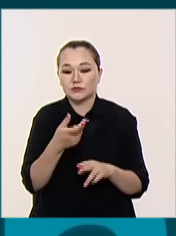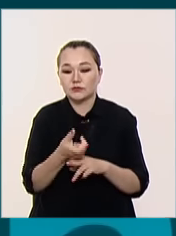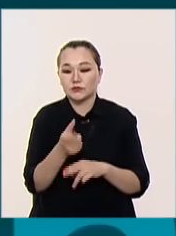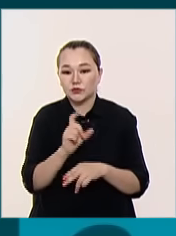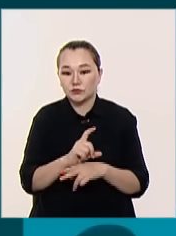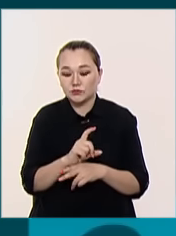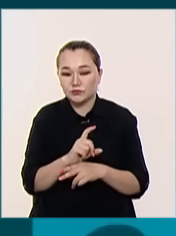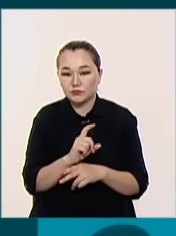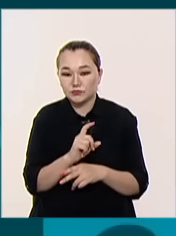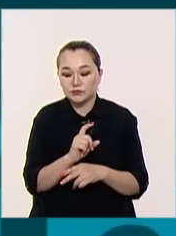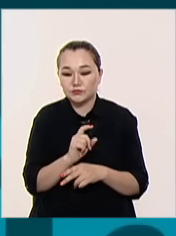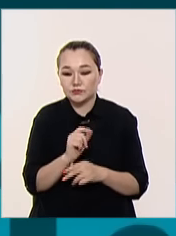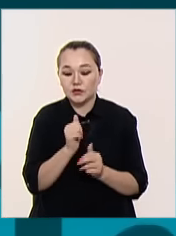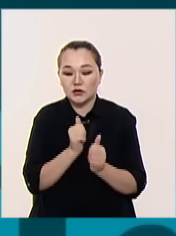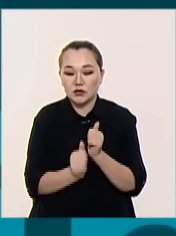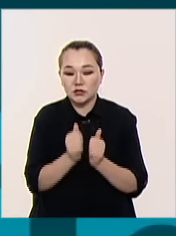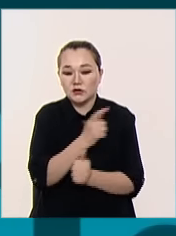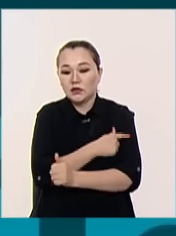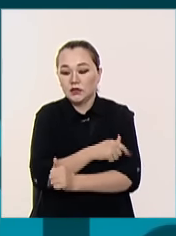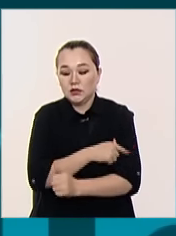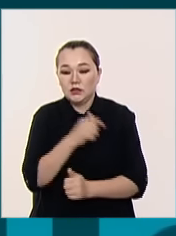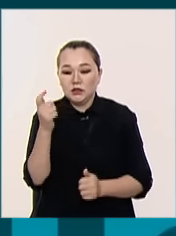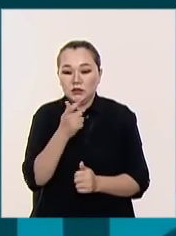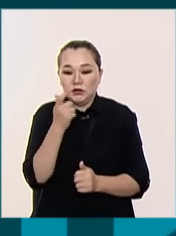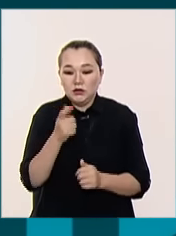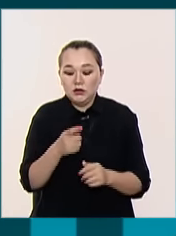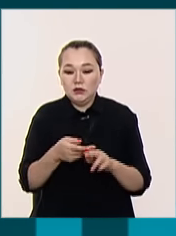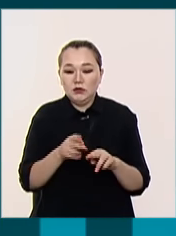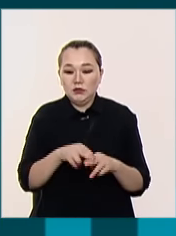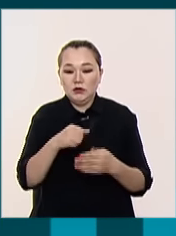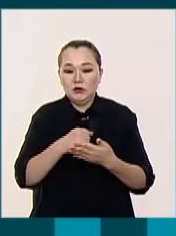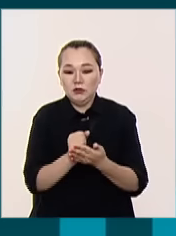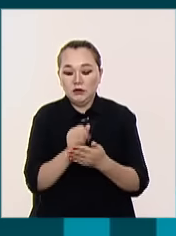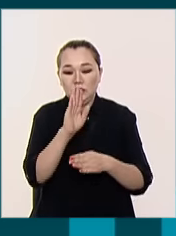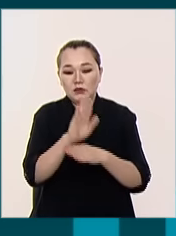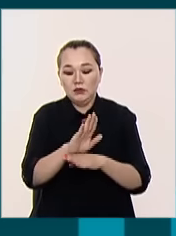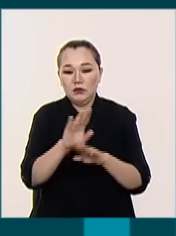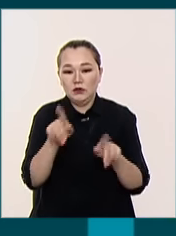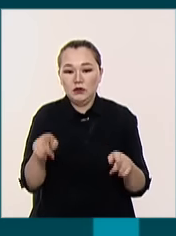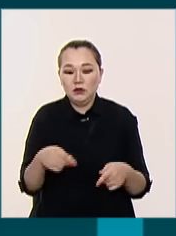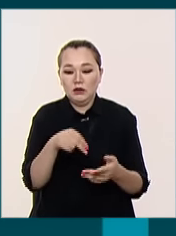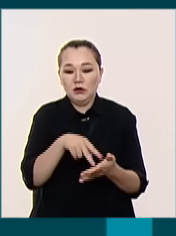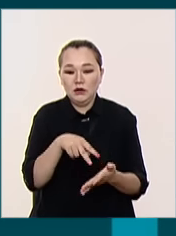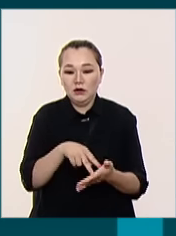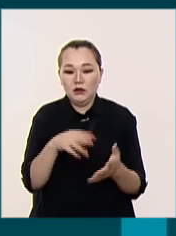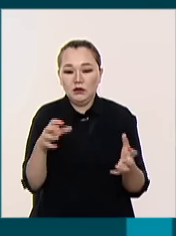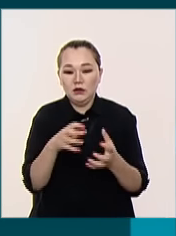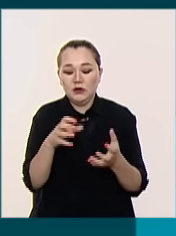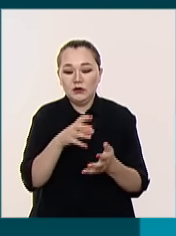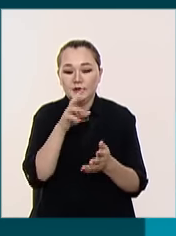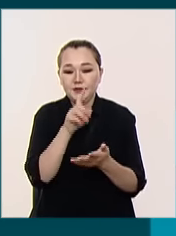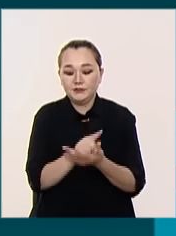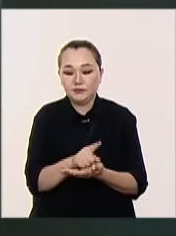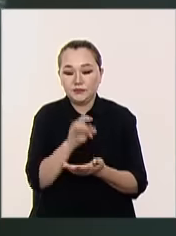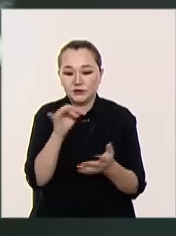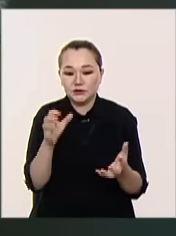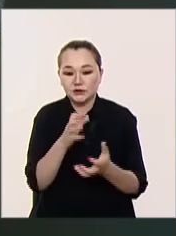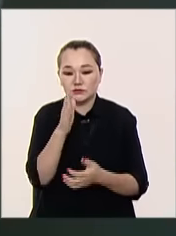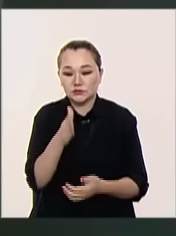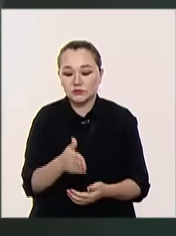ол әрбір дәріхана иесі осы бекітілген шекті бағаны сақтауға міндетті және